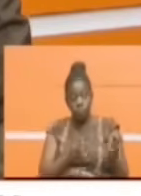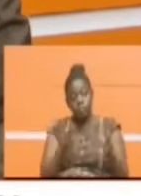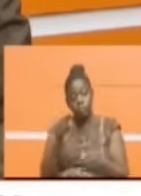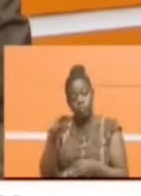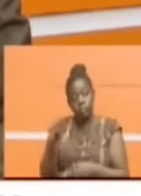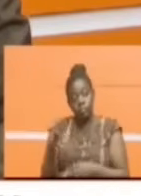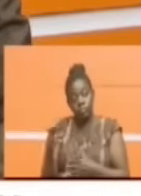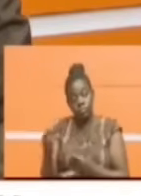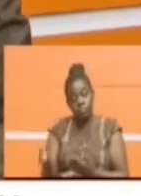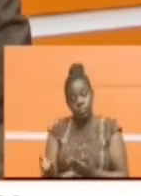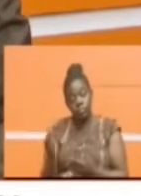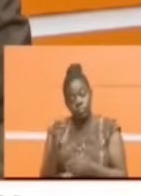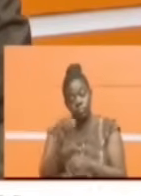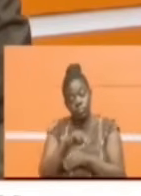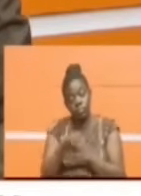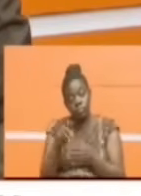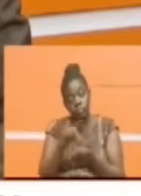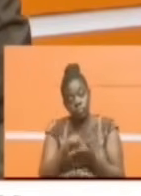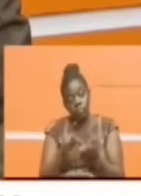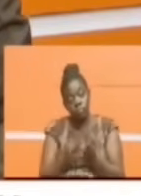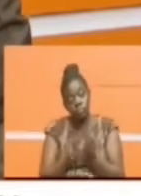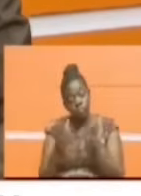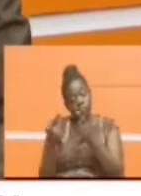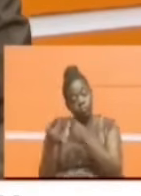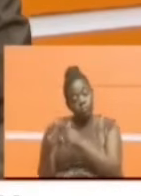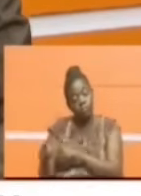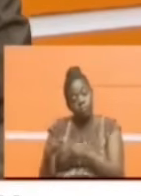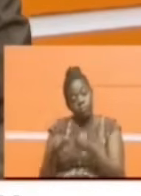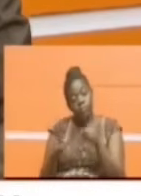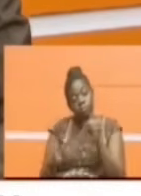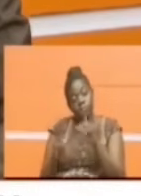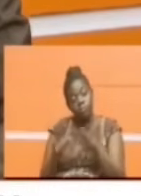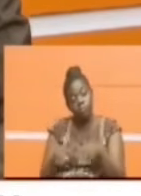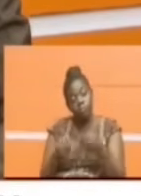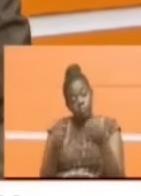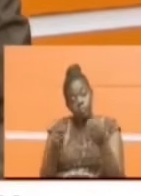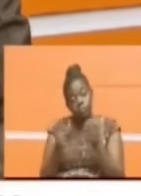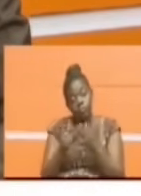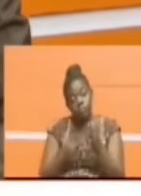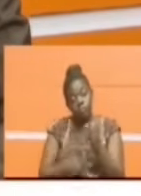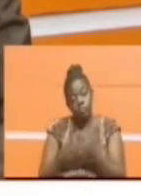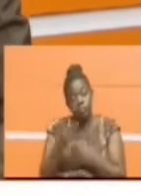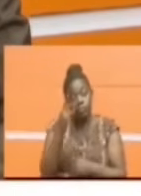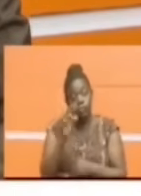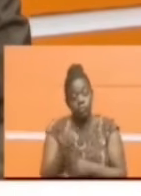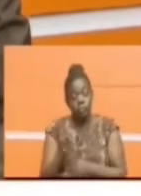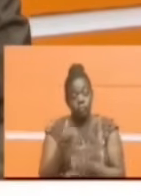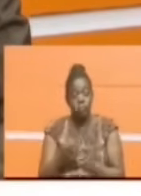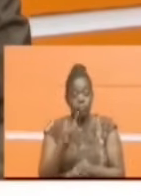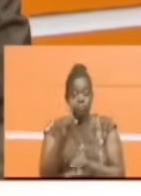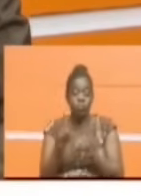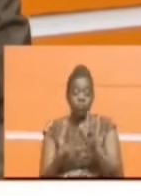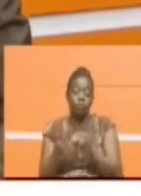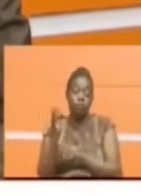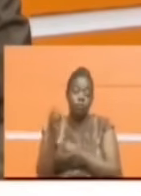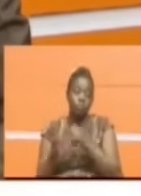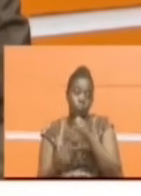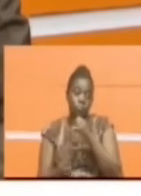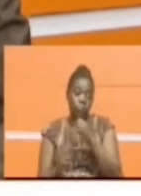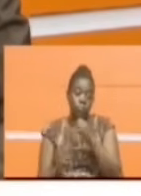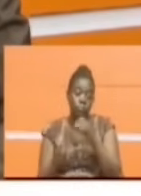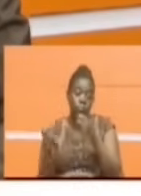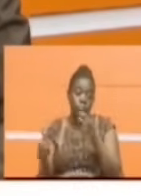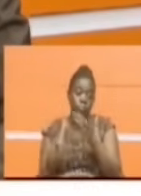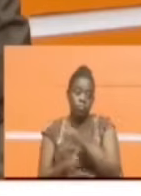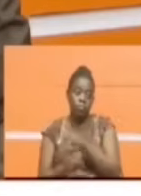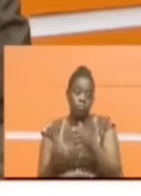entuufu ey'okukola mu pulojekiti ez'enjawulo ezinabaweesa obubonero 20 mu bigezo eby'akamalirizo